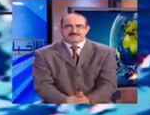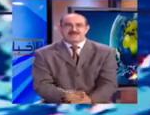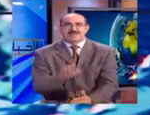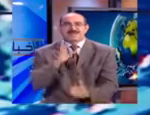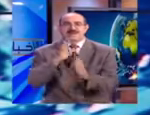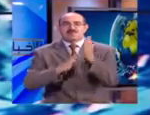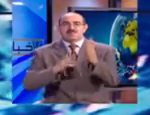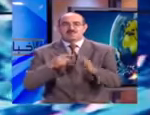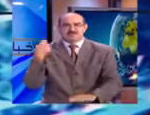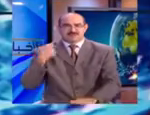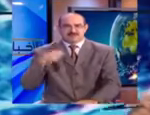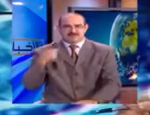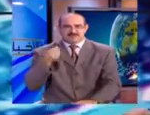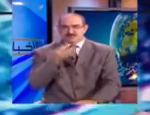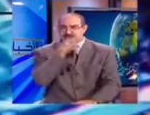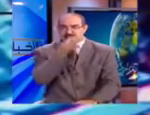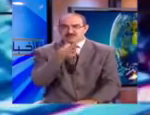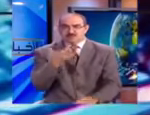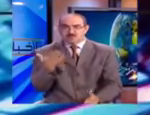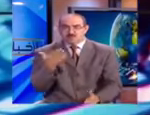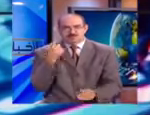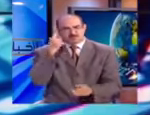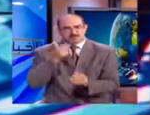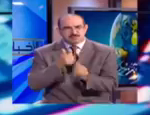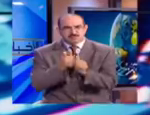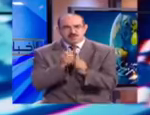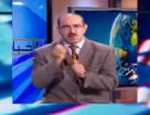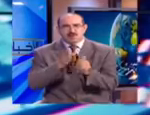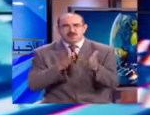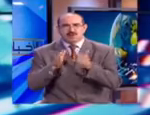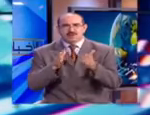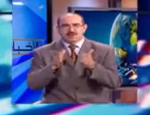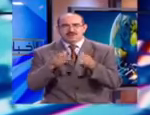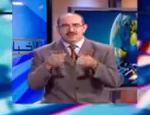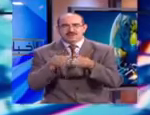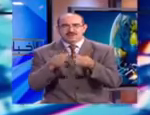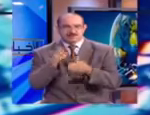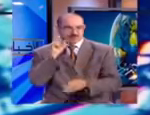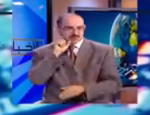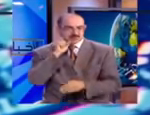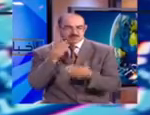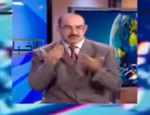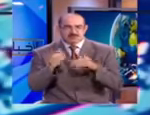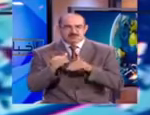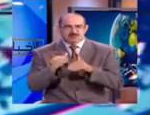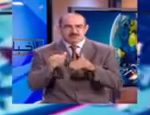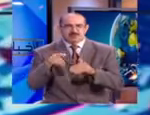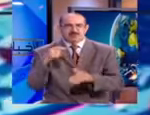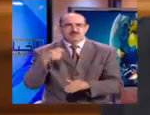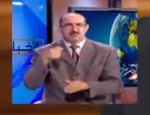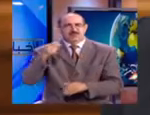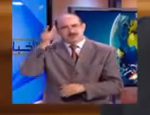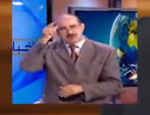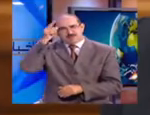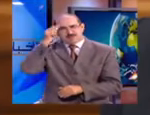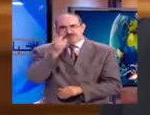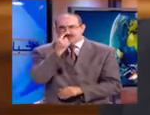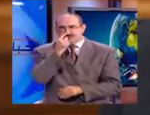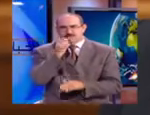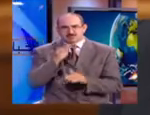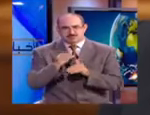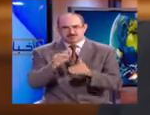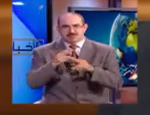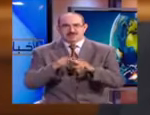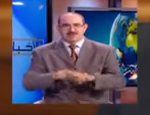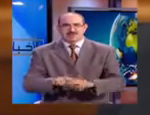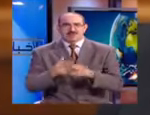بيان لرئاسة الجمهورية أنه امتثالا لتوصية الفريق الطبي، يواصل رئيس الجمهورية السيد عبد المجيد تبون ما